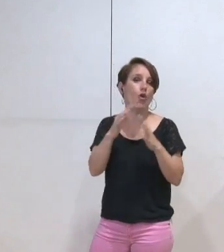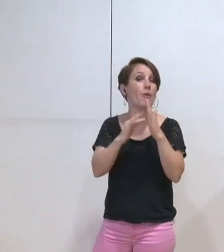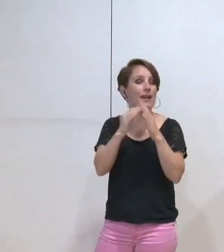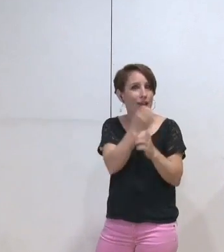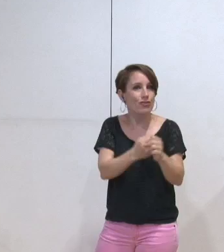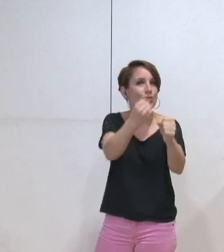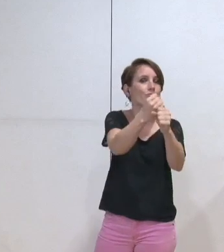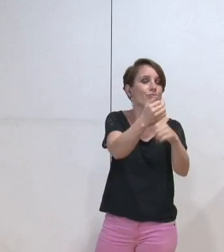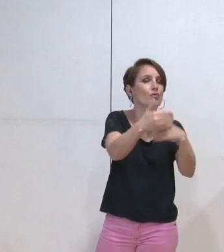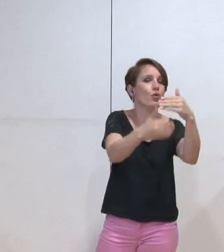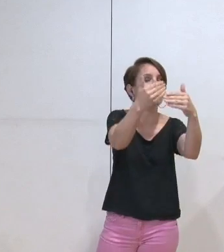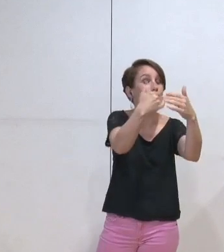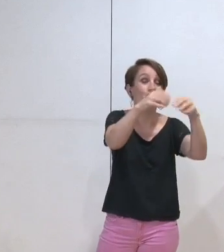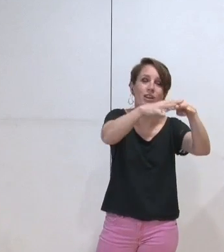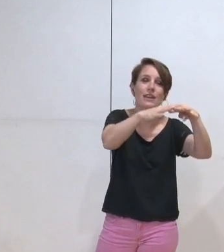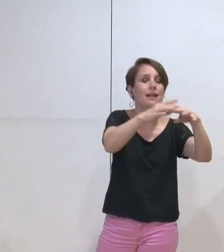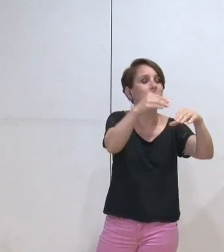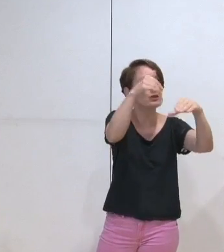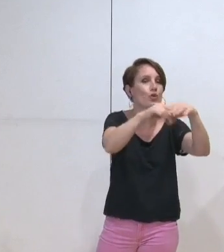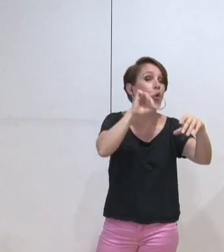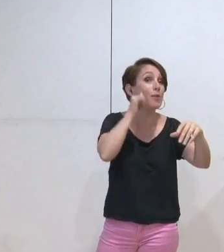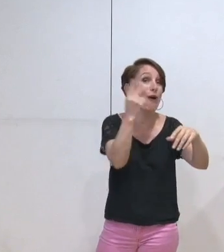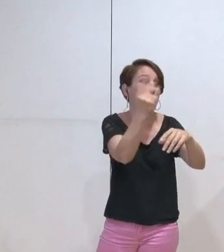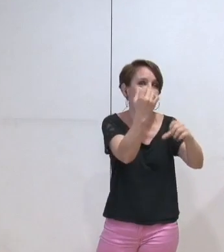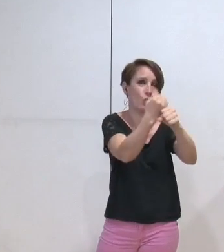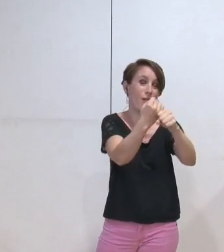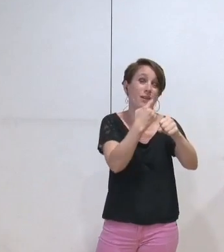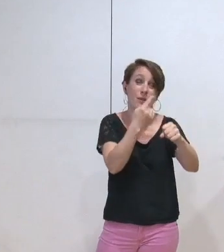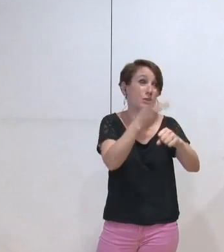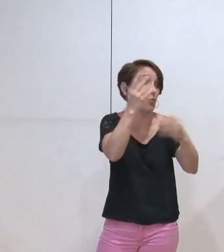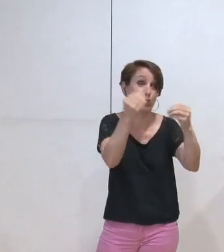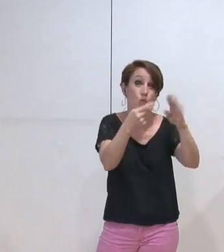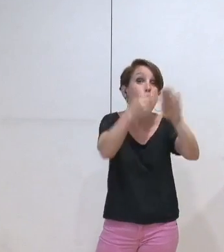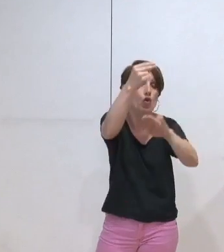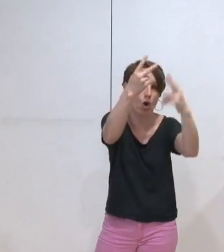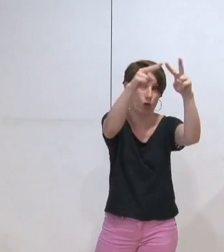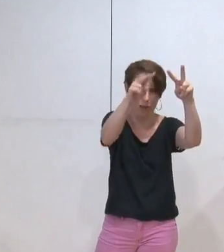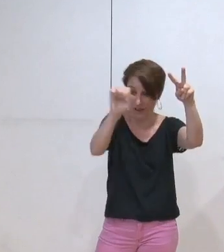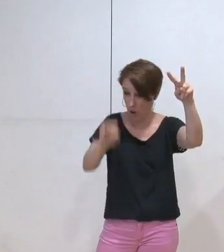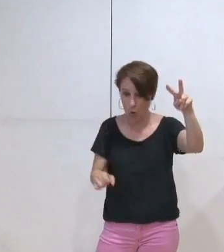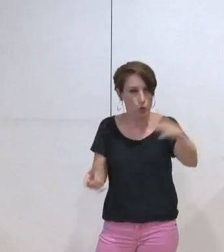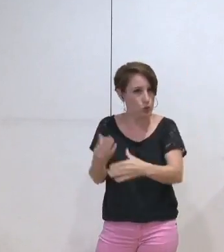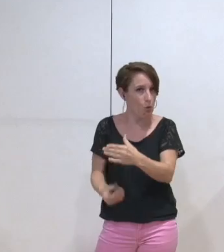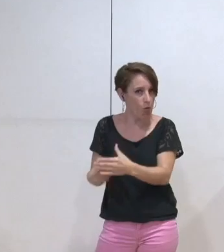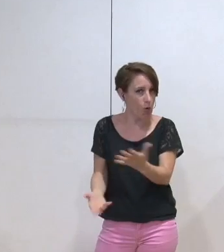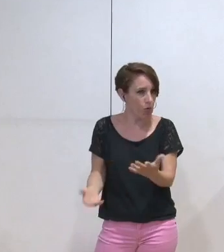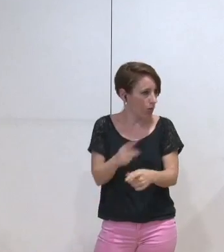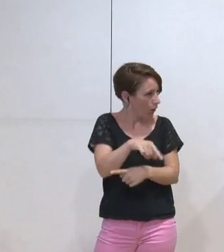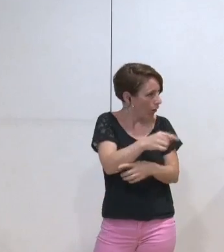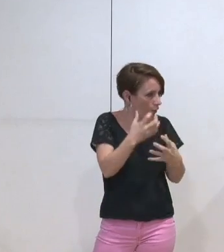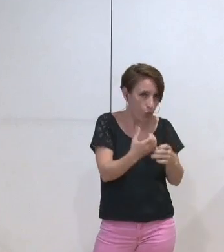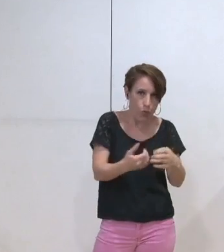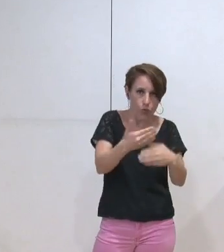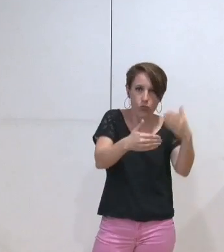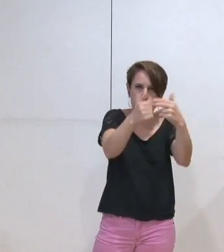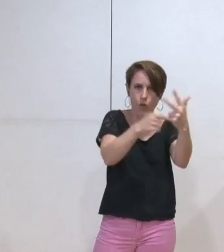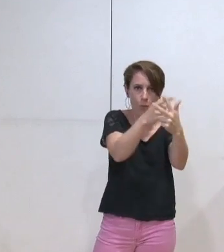deux adultes travaillent et donc ils sont surconcentrés au nord de la ville et avec des manques dans le sud il y a là une interrogation majeure qui